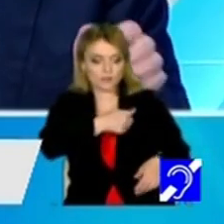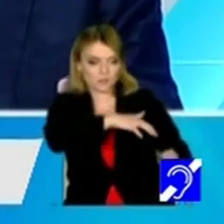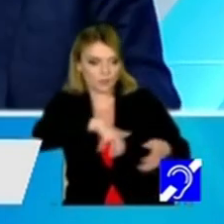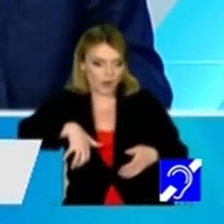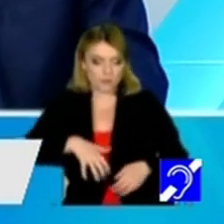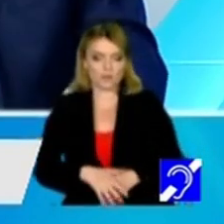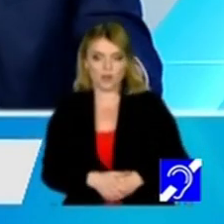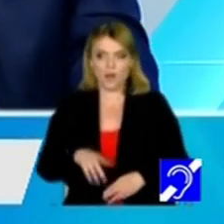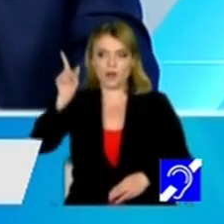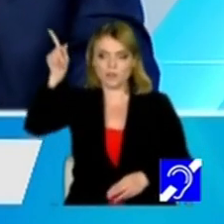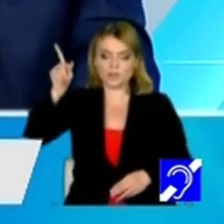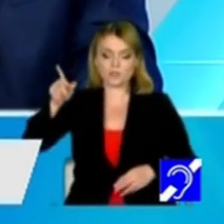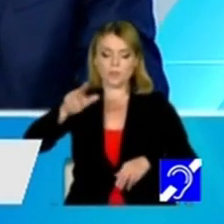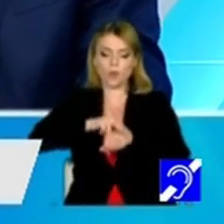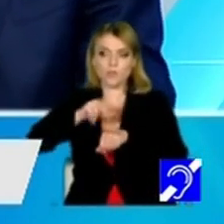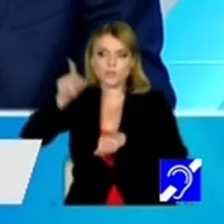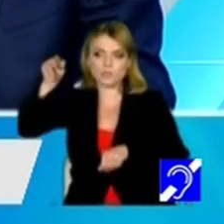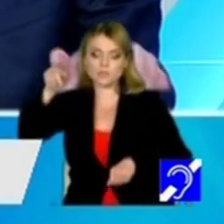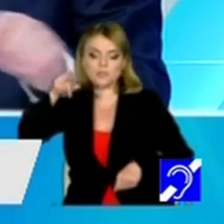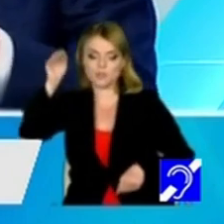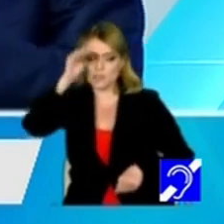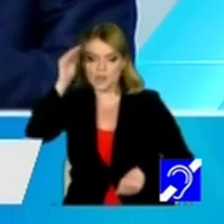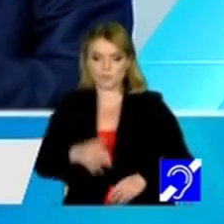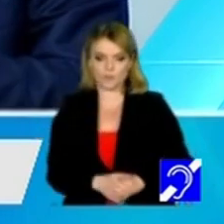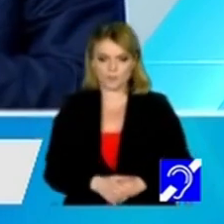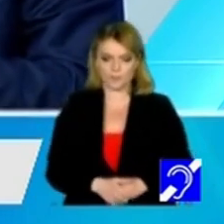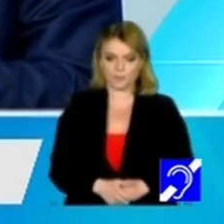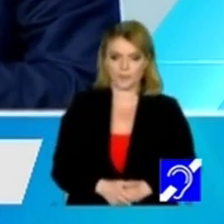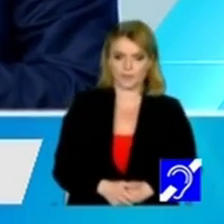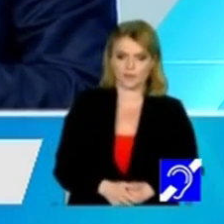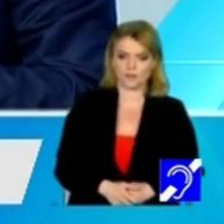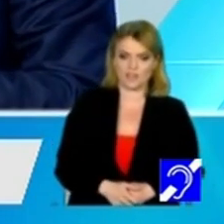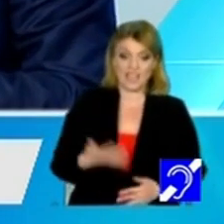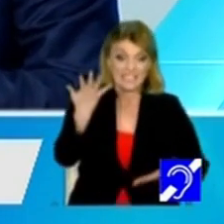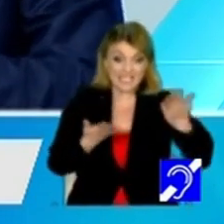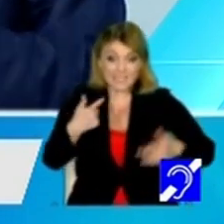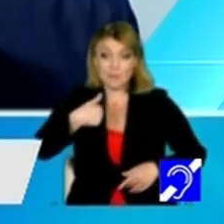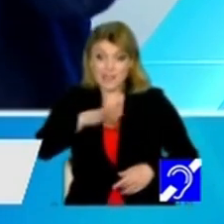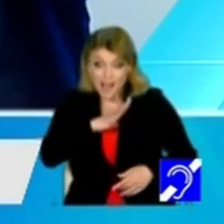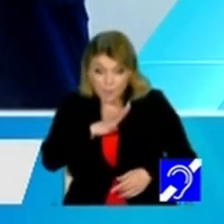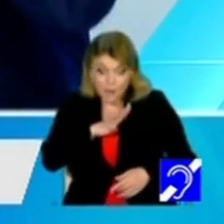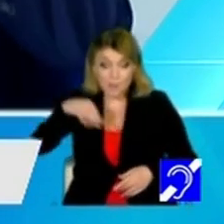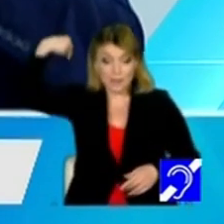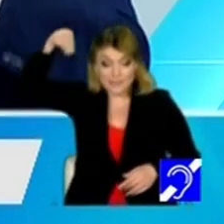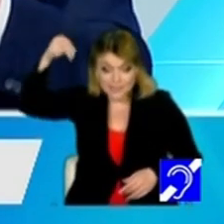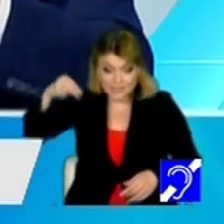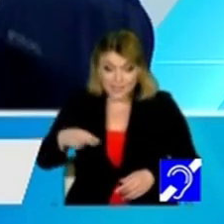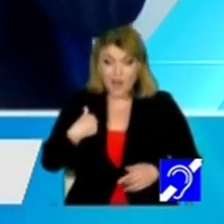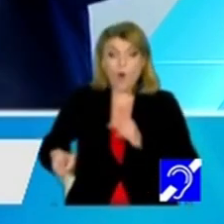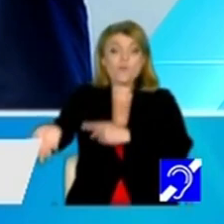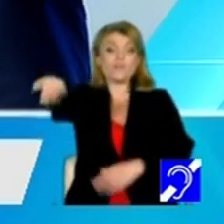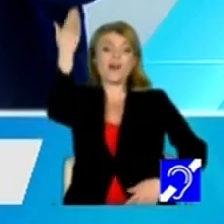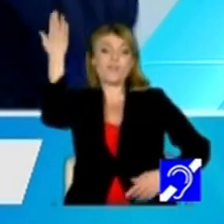să ies la tribună și spun, stimați cetățeni, Doamne ferești, eu de-am deja el aveți să fie adus acasă. Cum intram eu în